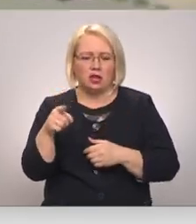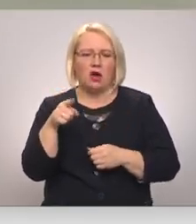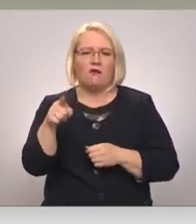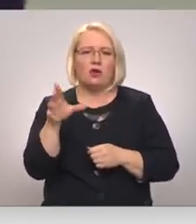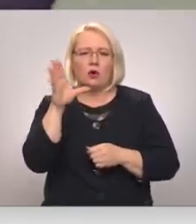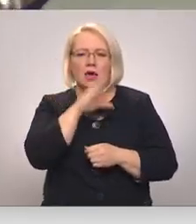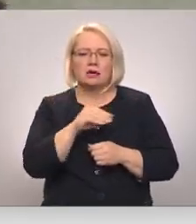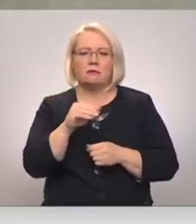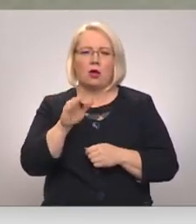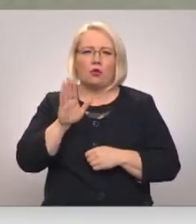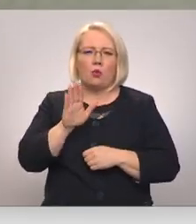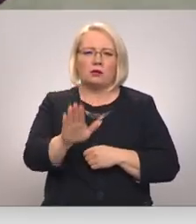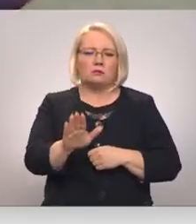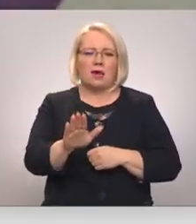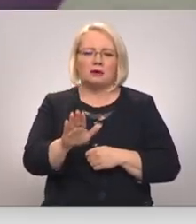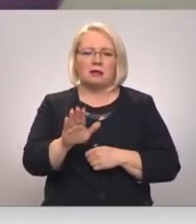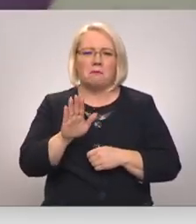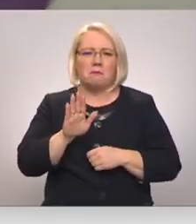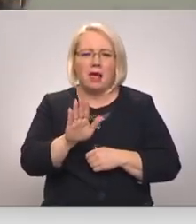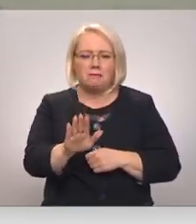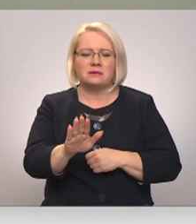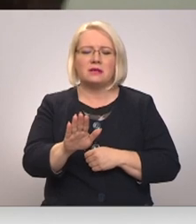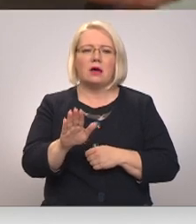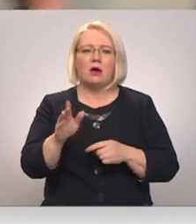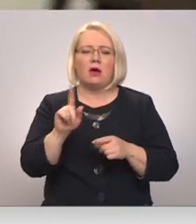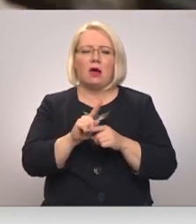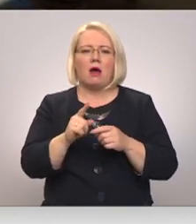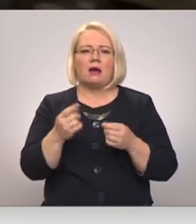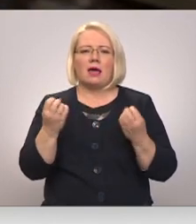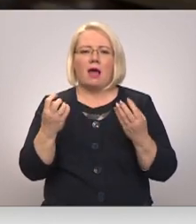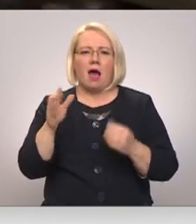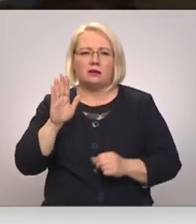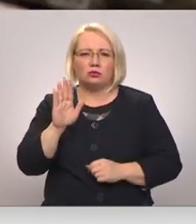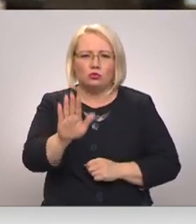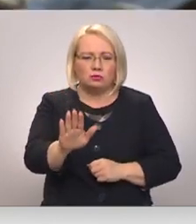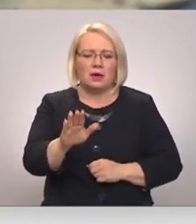iespēja nospiest bremzes, ja, kur ir iespēja nospiest bremzes, uzdot gāzi.